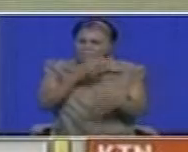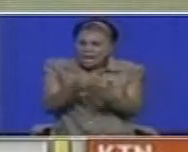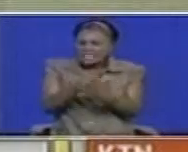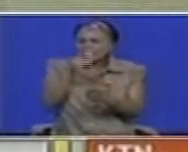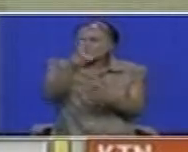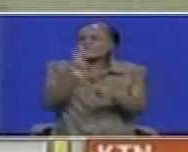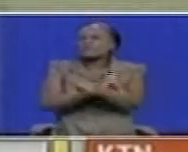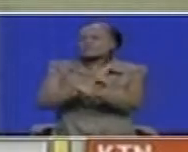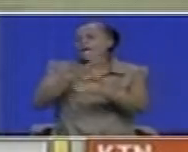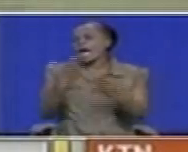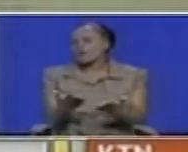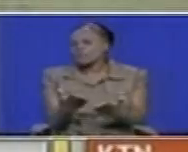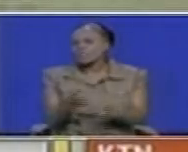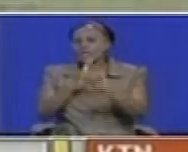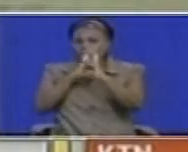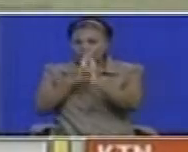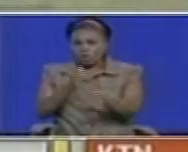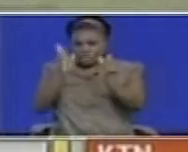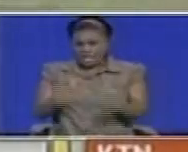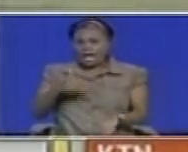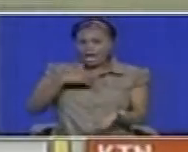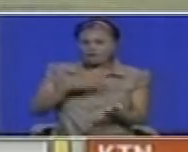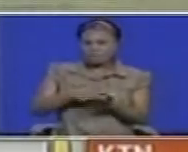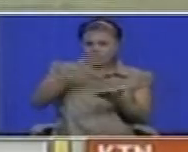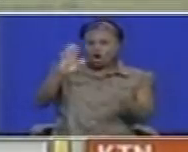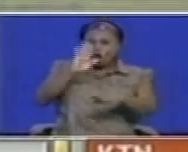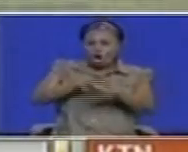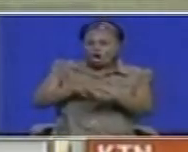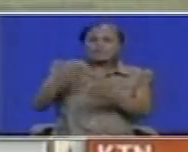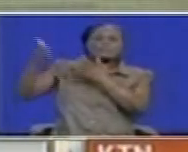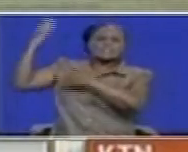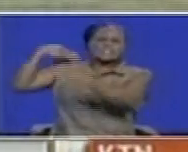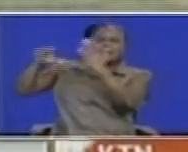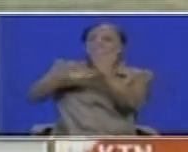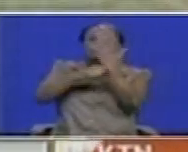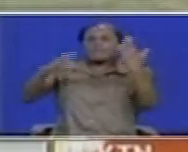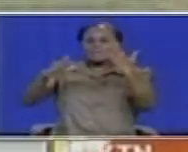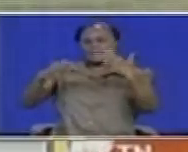wameziwekeza kivipi? Mwanahabari Saida Swale na maelezo zaidi kuhusu baadhi ya wanariadha hao.